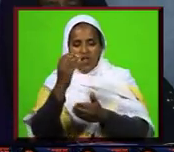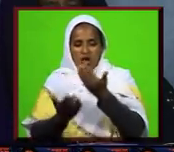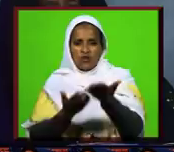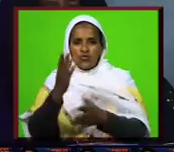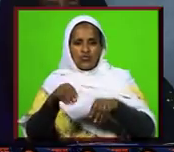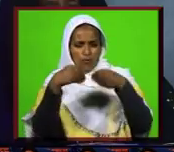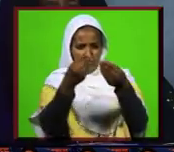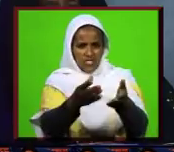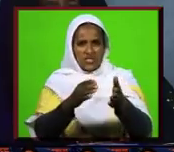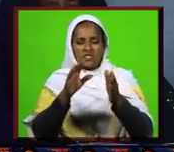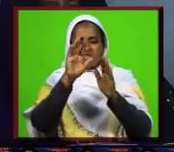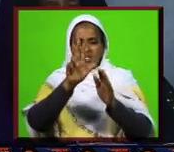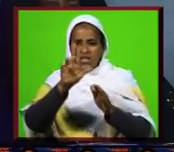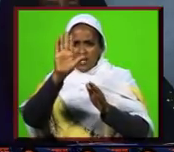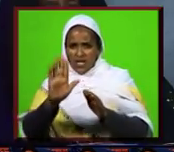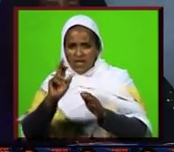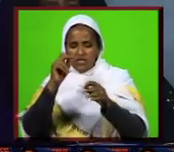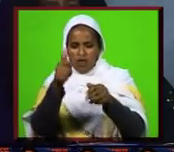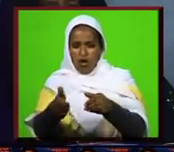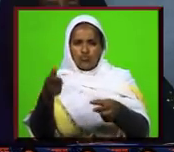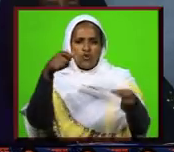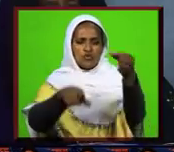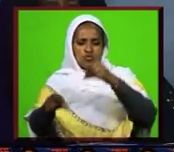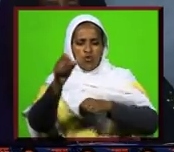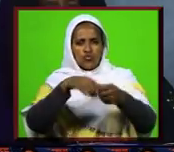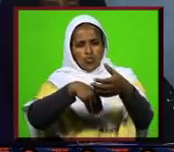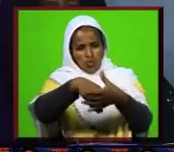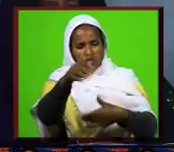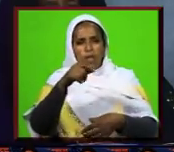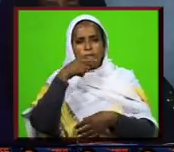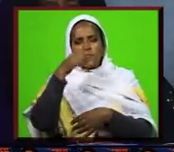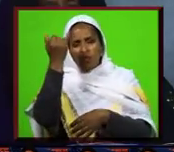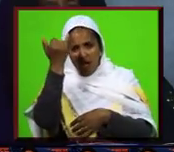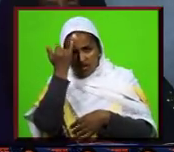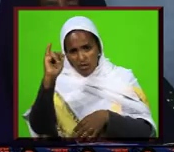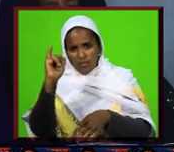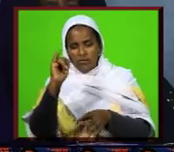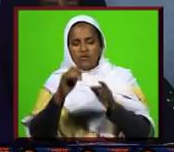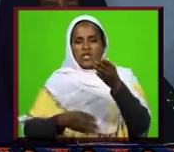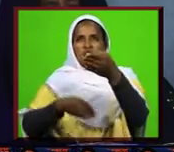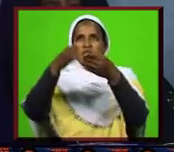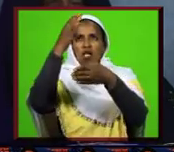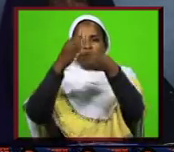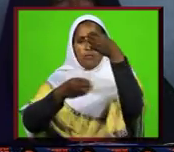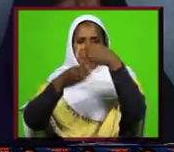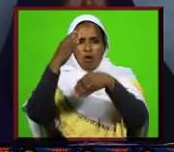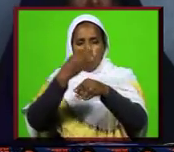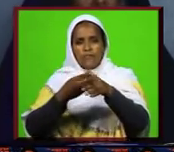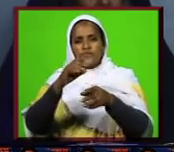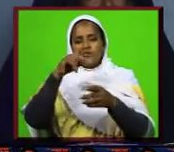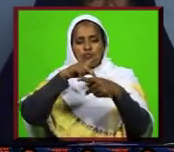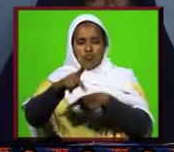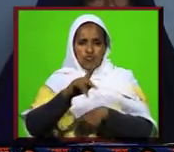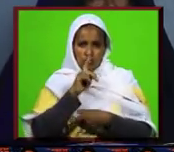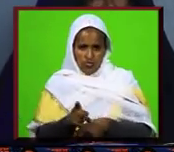በማገልገል ረገድ የበኩሉን አስተዋጽኦ ይወጣል በሚል ሀሳብ የተገነባ የህንፃ